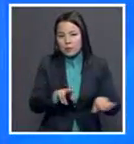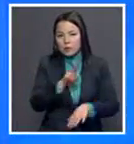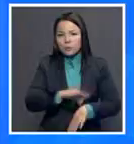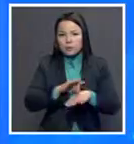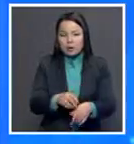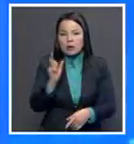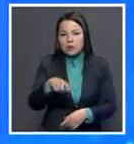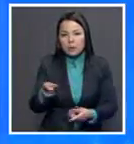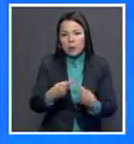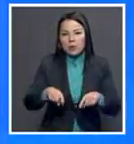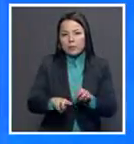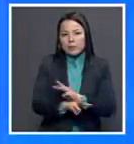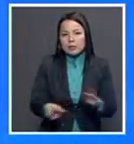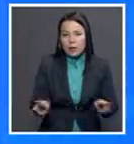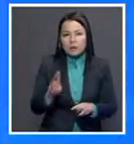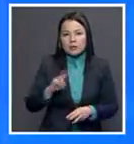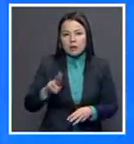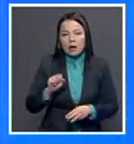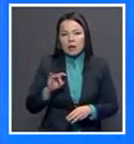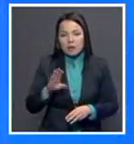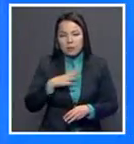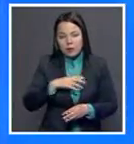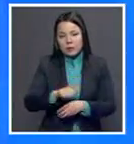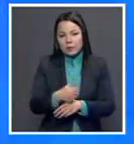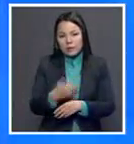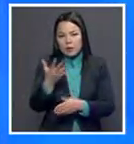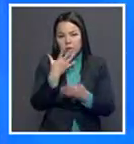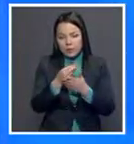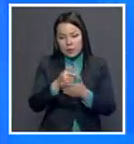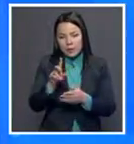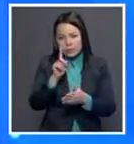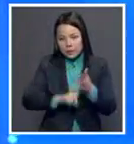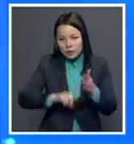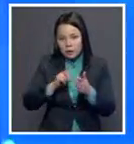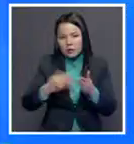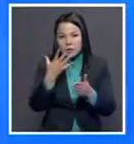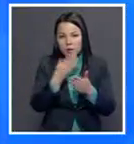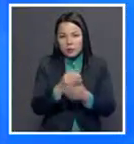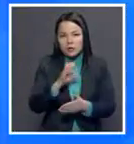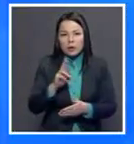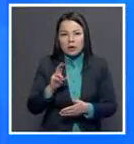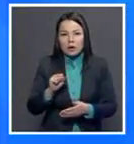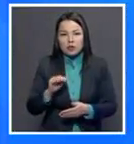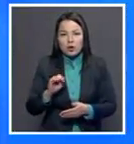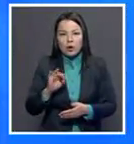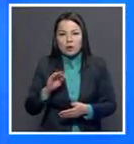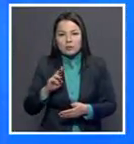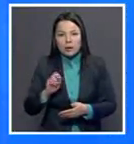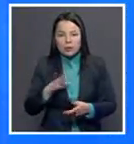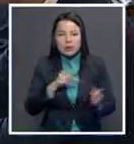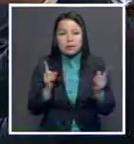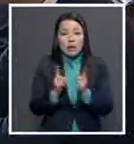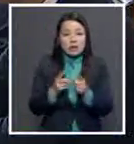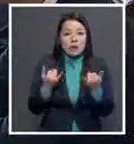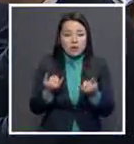азаматтық қоғам министрі Дархан Кәлетаев Қазақстан мұсылмандары діни басқармасының төрағасы бас мүфти Серікбай Қажы Оразбен кездесті.